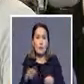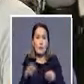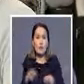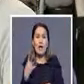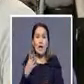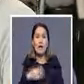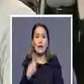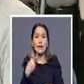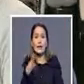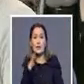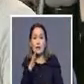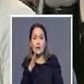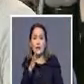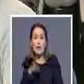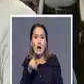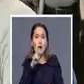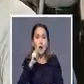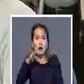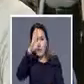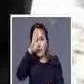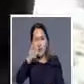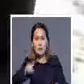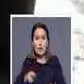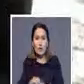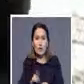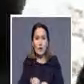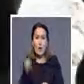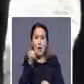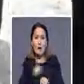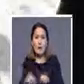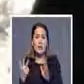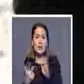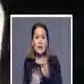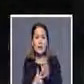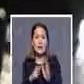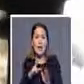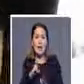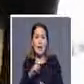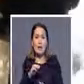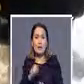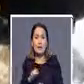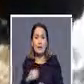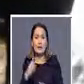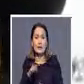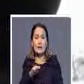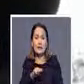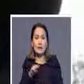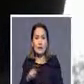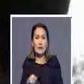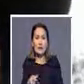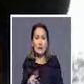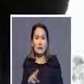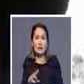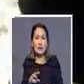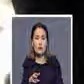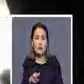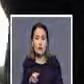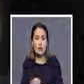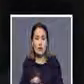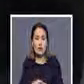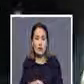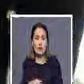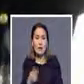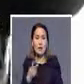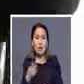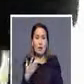42 жастағы мүшесін қолға түсірді. Қылмыскерді тінту барысында 8 патроны бар ТТ маркалы тапанша мен 215 грамм наша